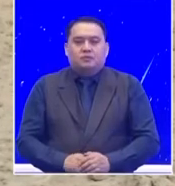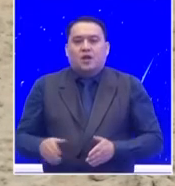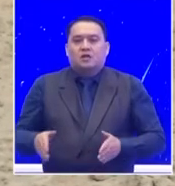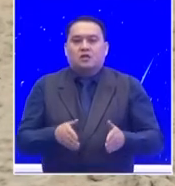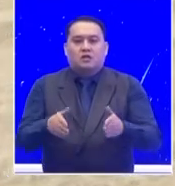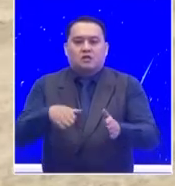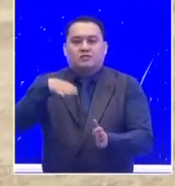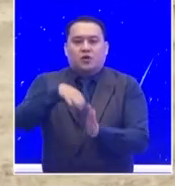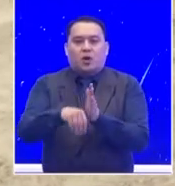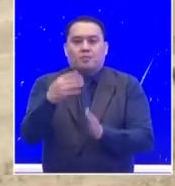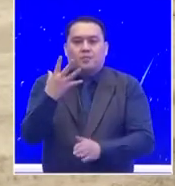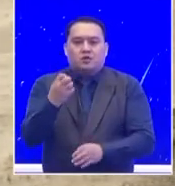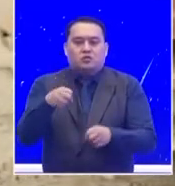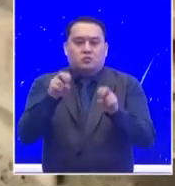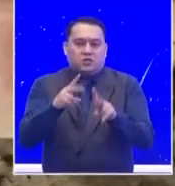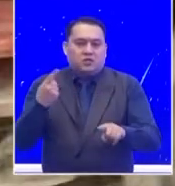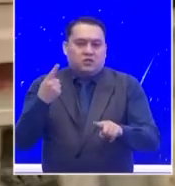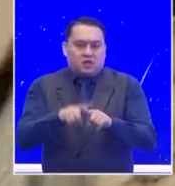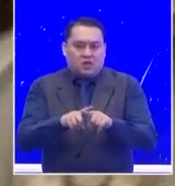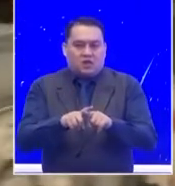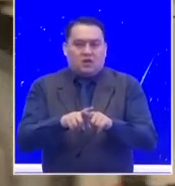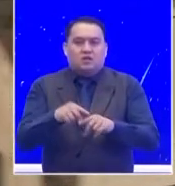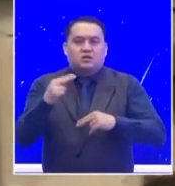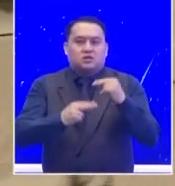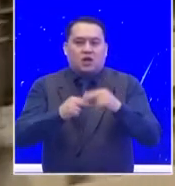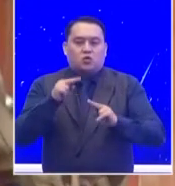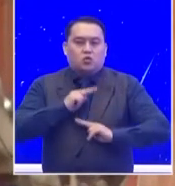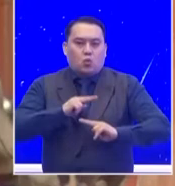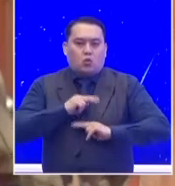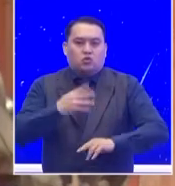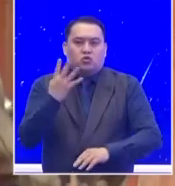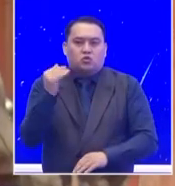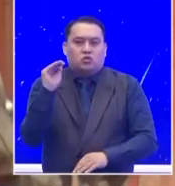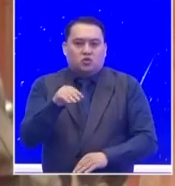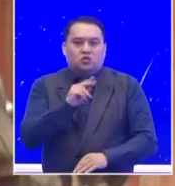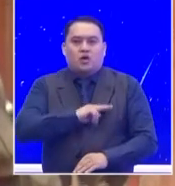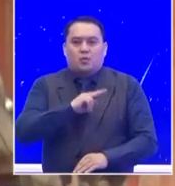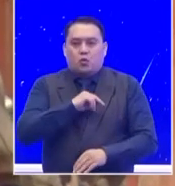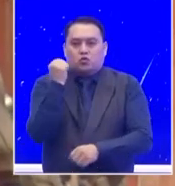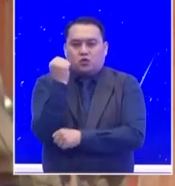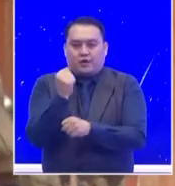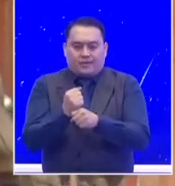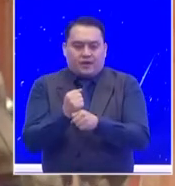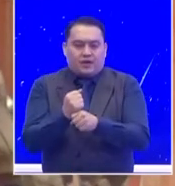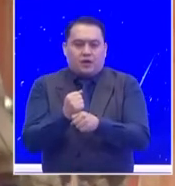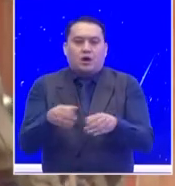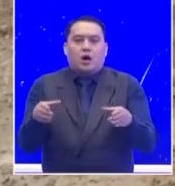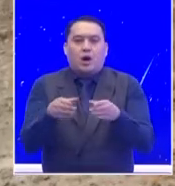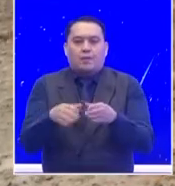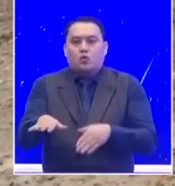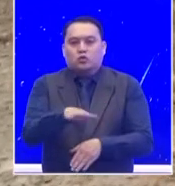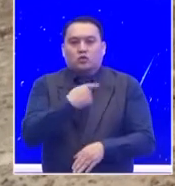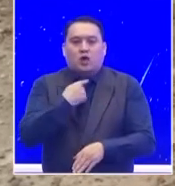Construction задействовала 500 единиц техники. В сезон строительства трудятся порядка 4000 рабочих. И таких подобных компаний на